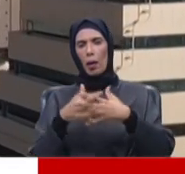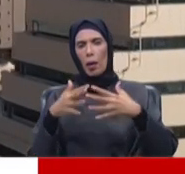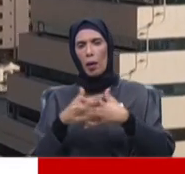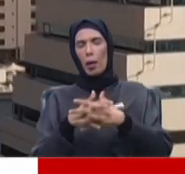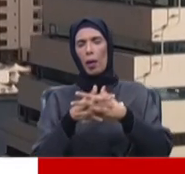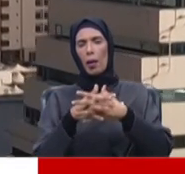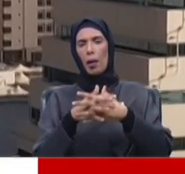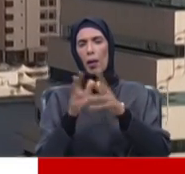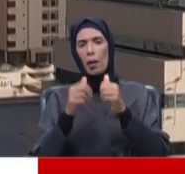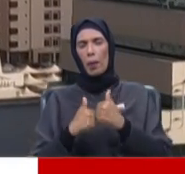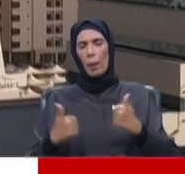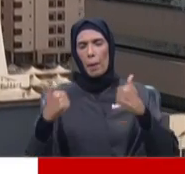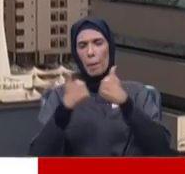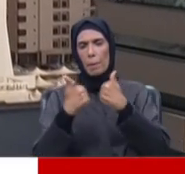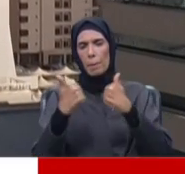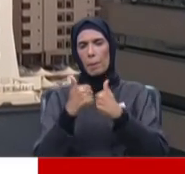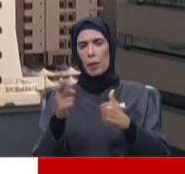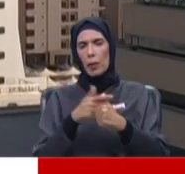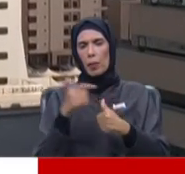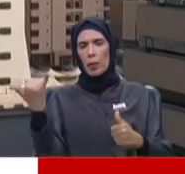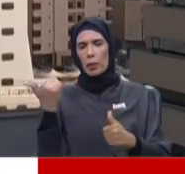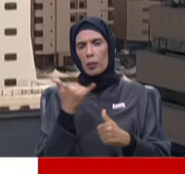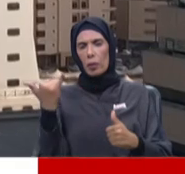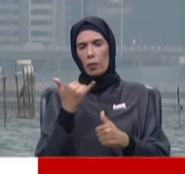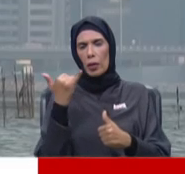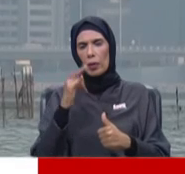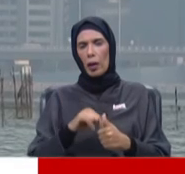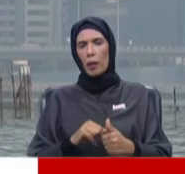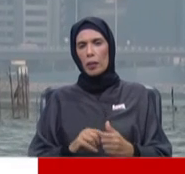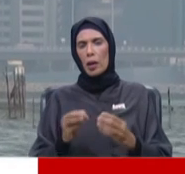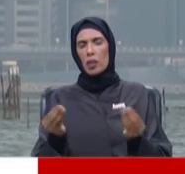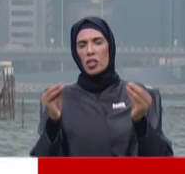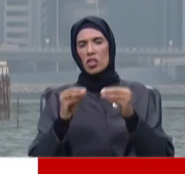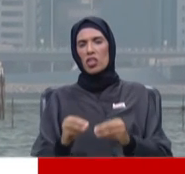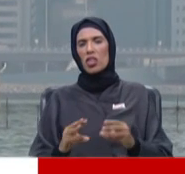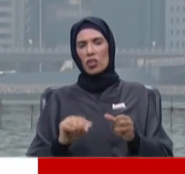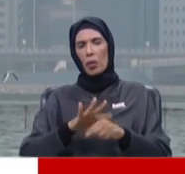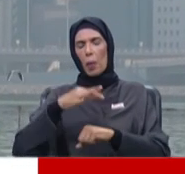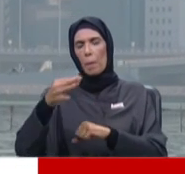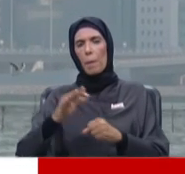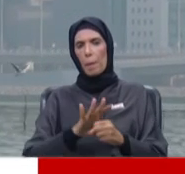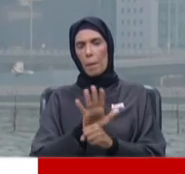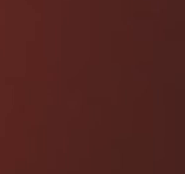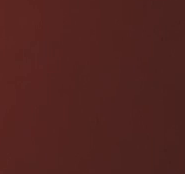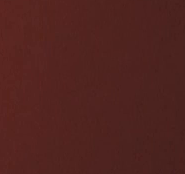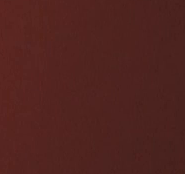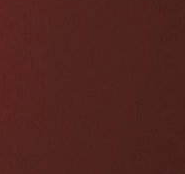الكبيرة التي تعتبر أحد أهم مسببات ارتفاع الحالات القائمة بفيروس كورونا.